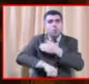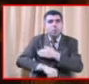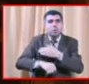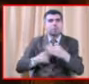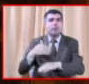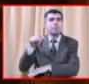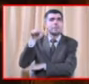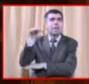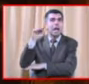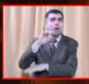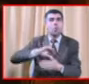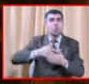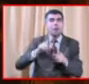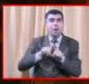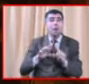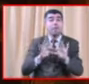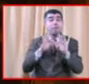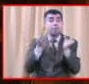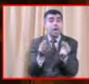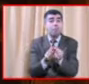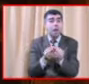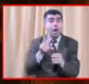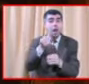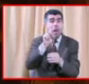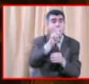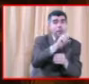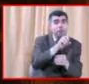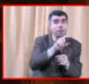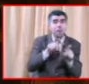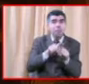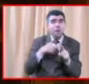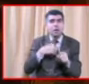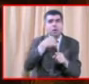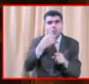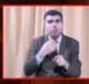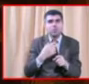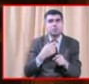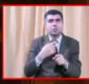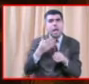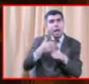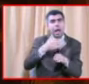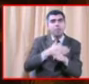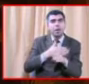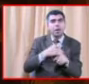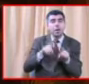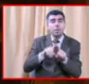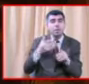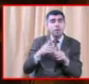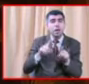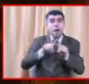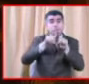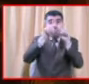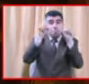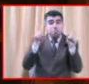في العائلات ديالنا تما ماشي بهذا المنطق باش تتهضروا. هذا راه باب الصحراء،